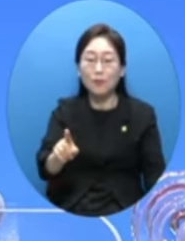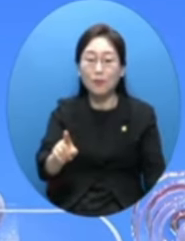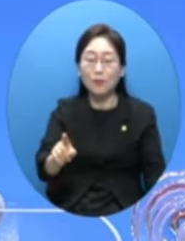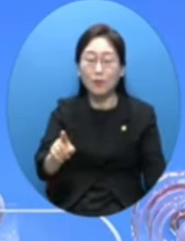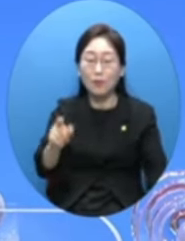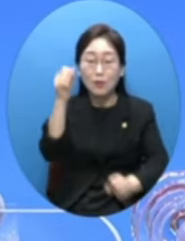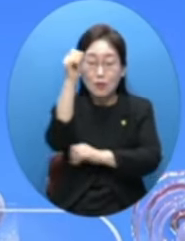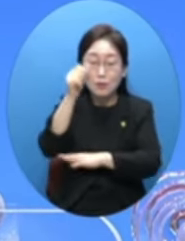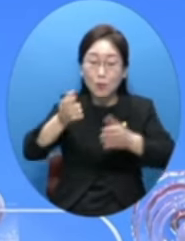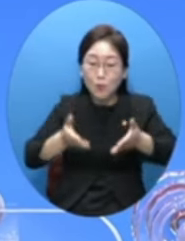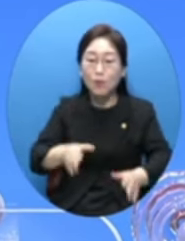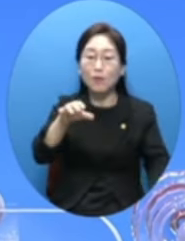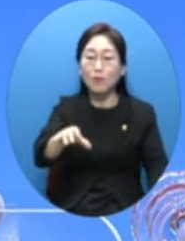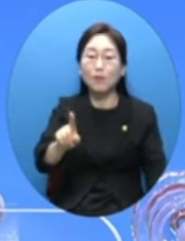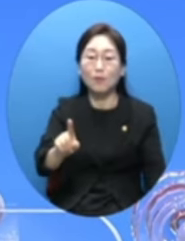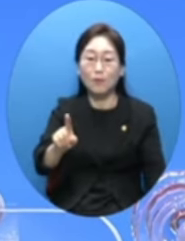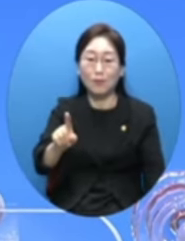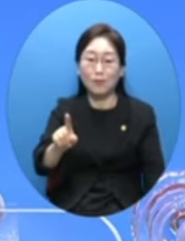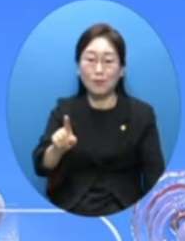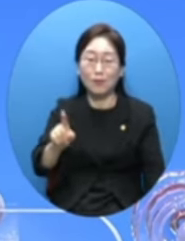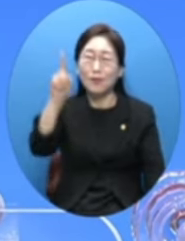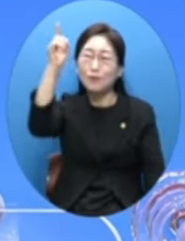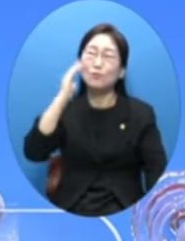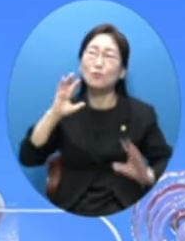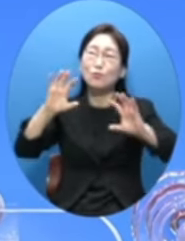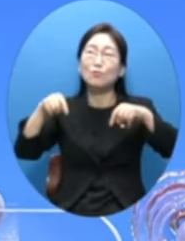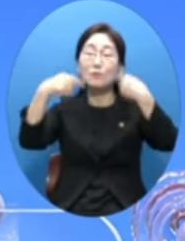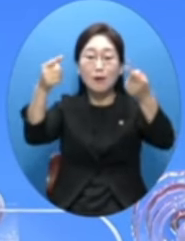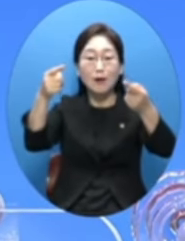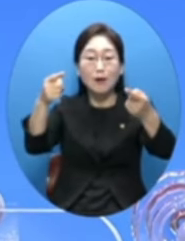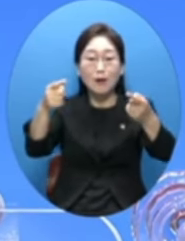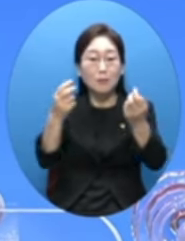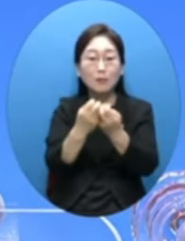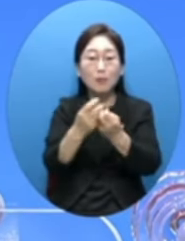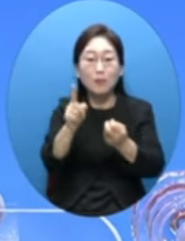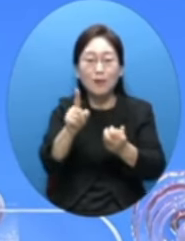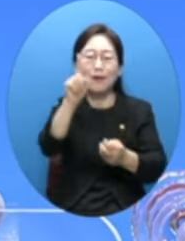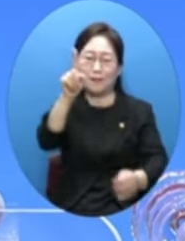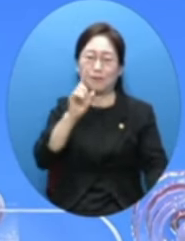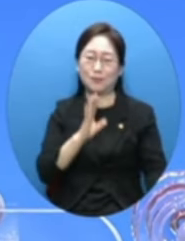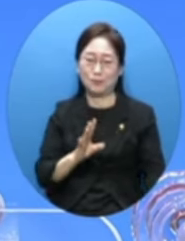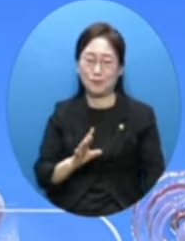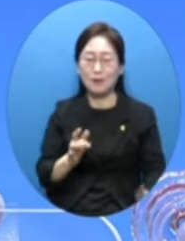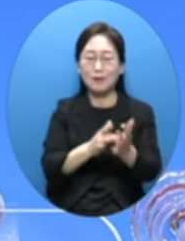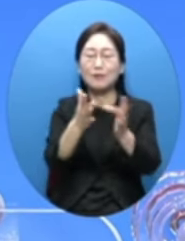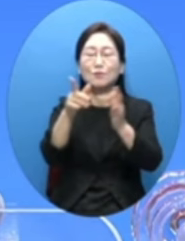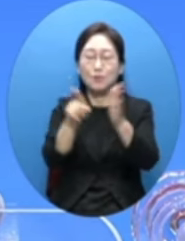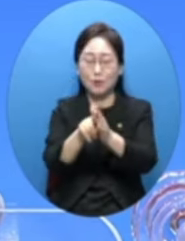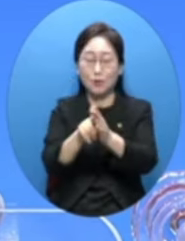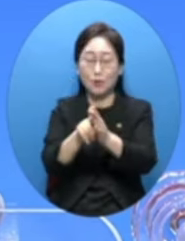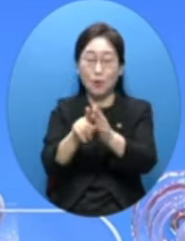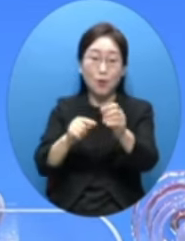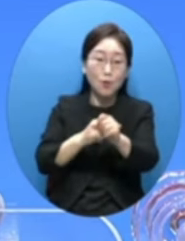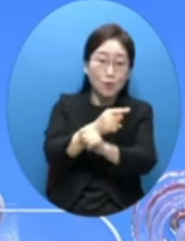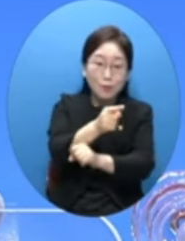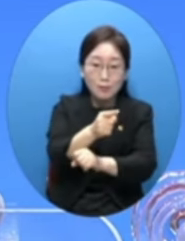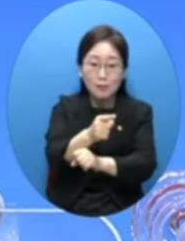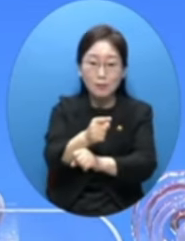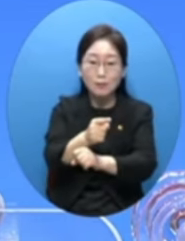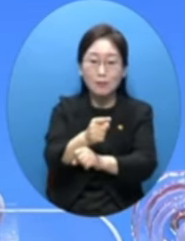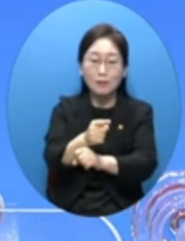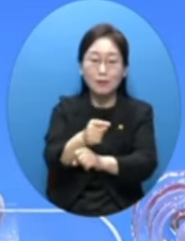영혼의 고향인 천국으로 가는 길은 하나밖에 없습니다. 예수를 믿는 것 외에는 그 길을